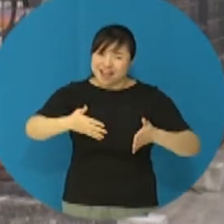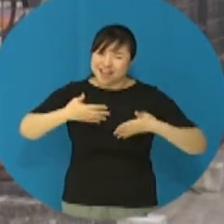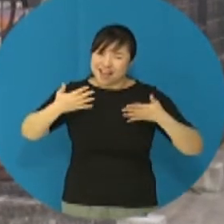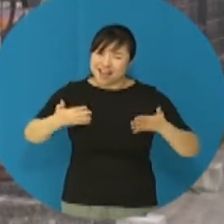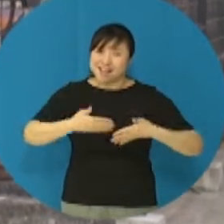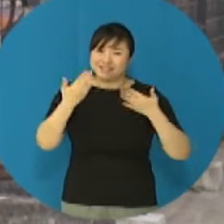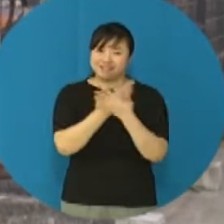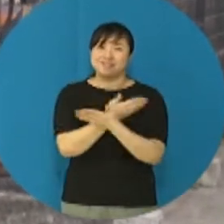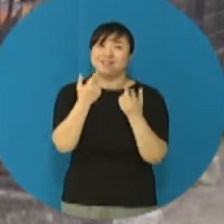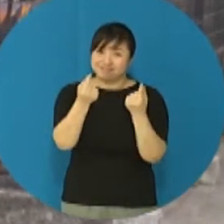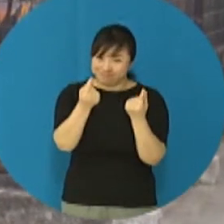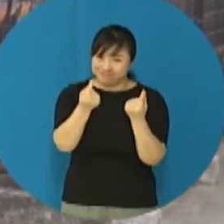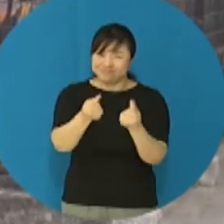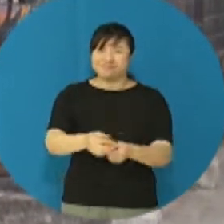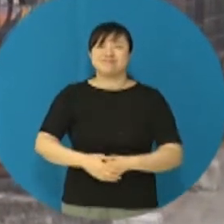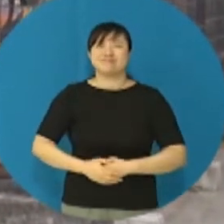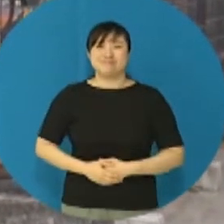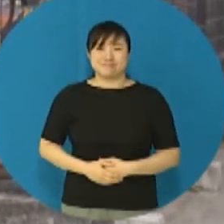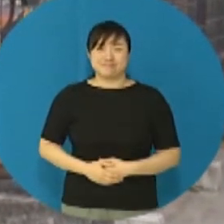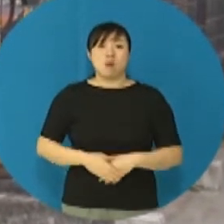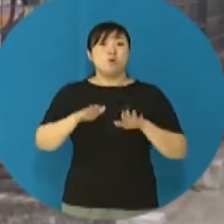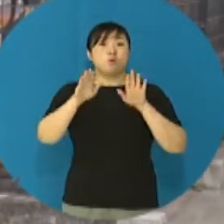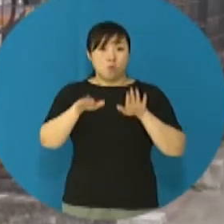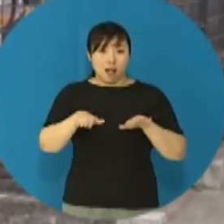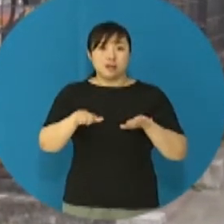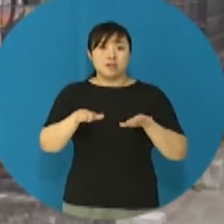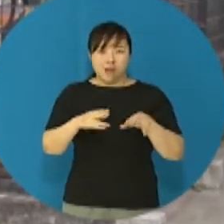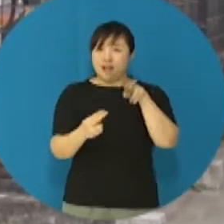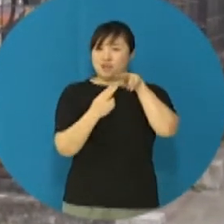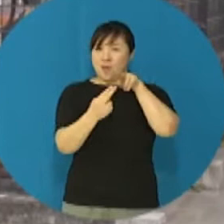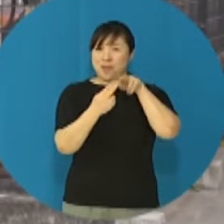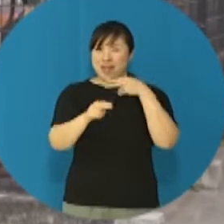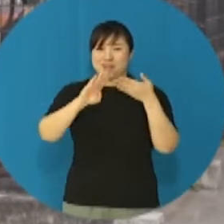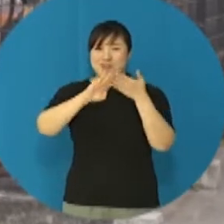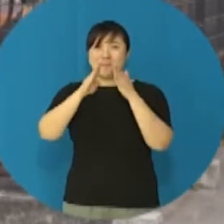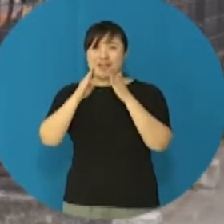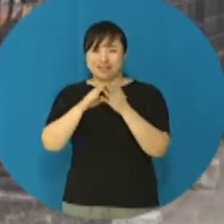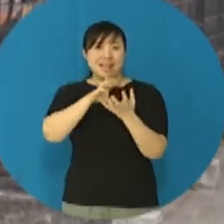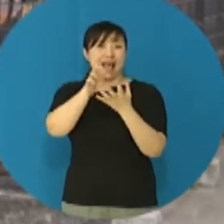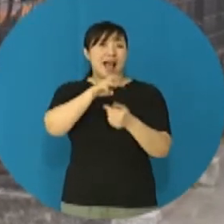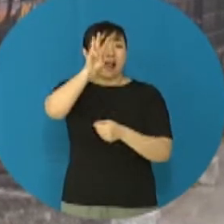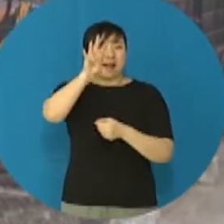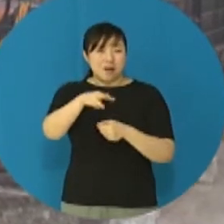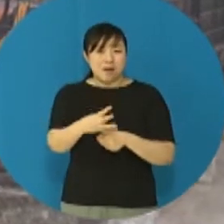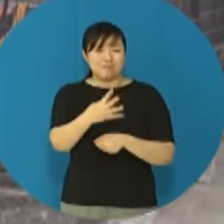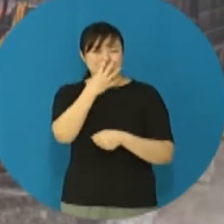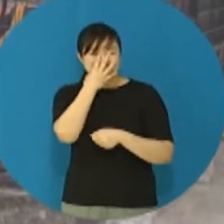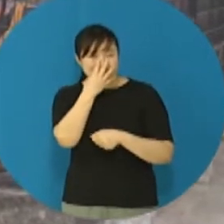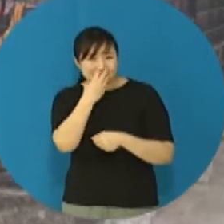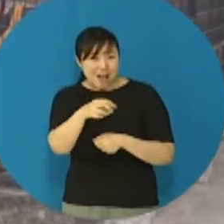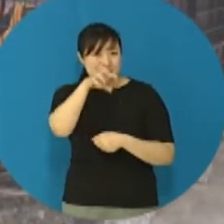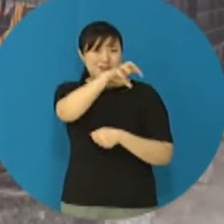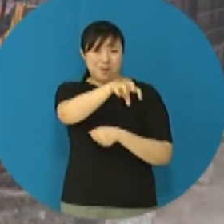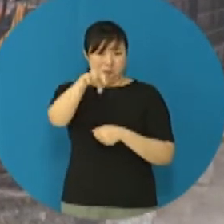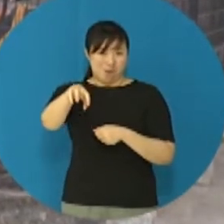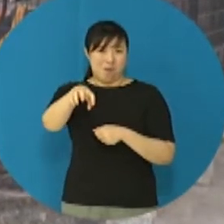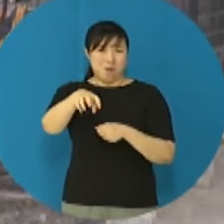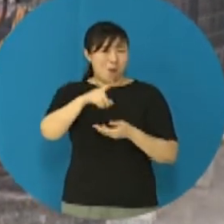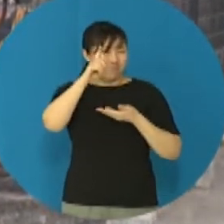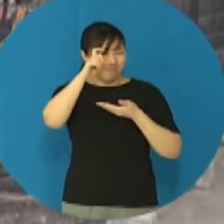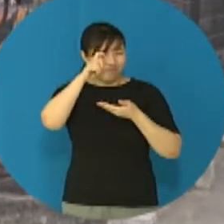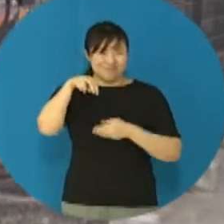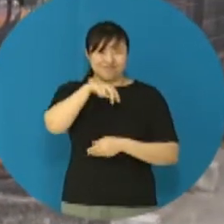える季節になってきましたよね。今回も都電の街荒川の魅力を写真に収めながらお散歩します